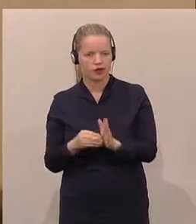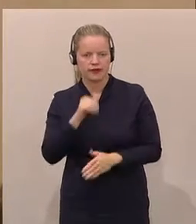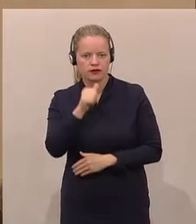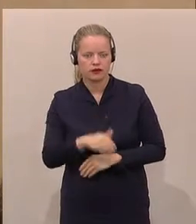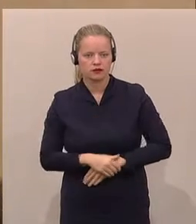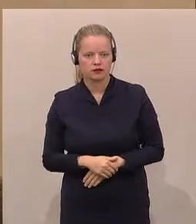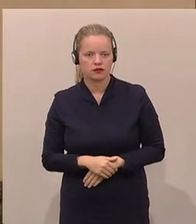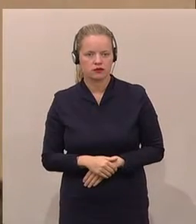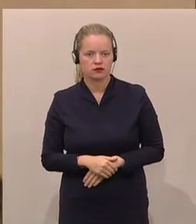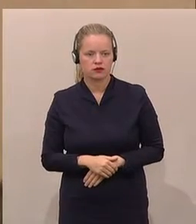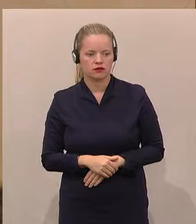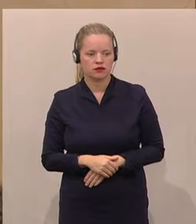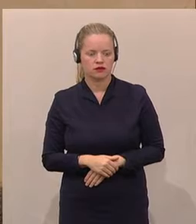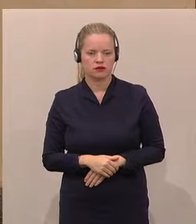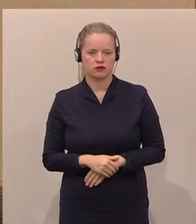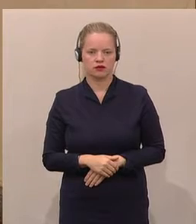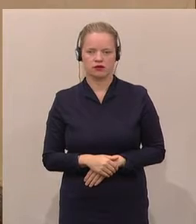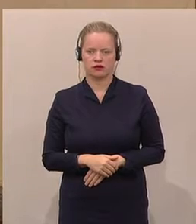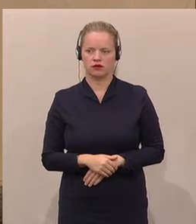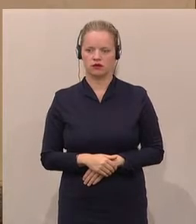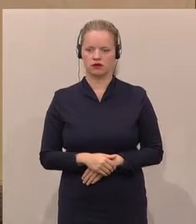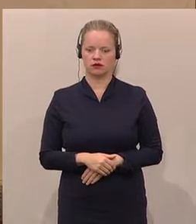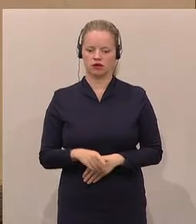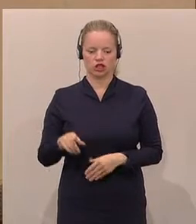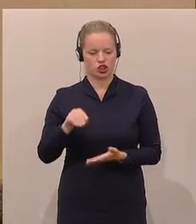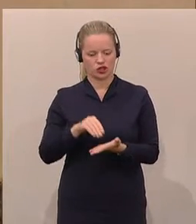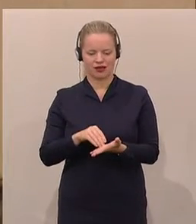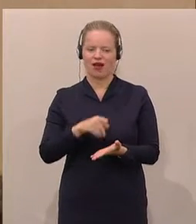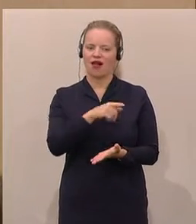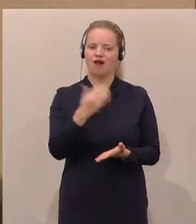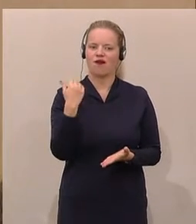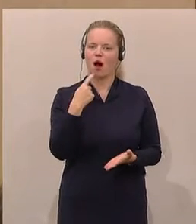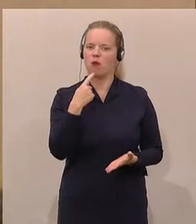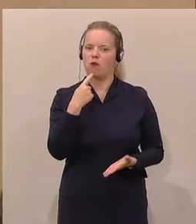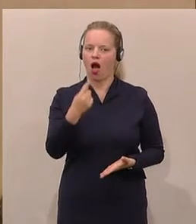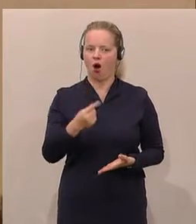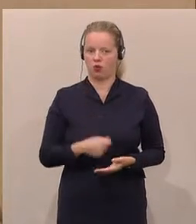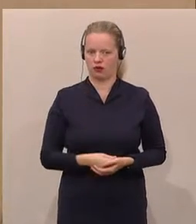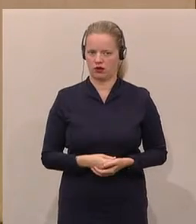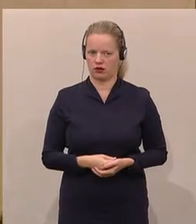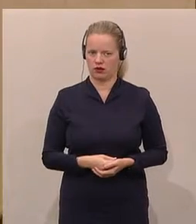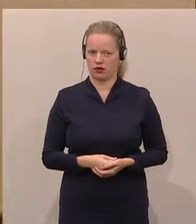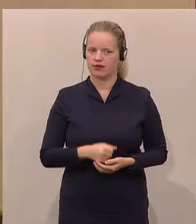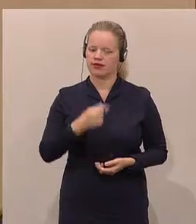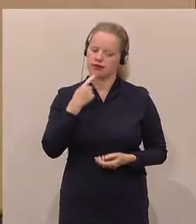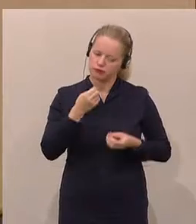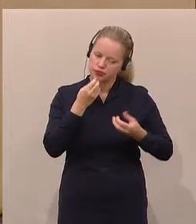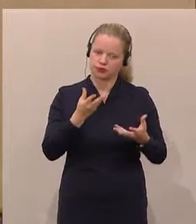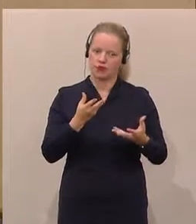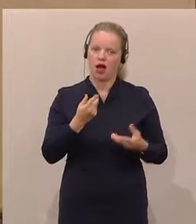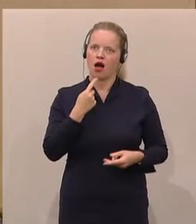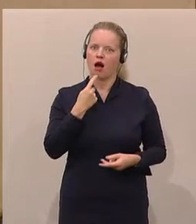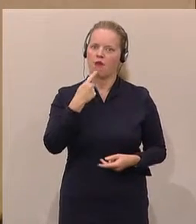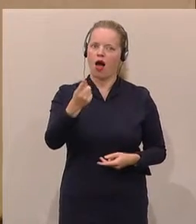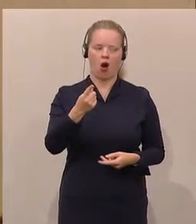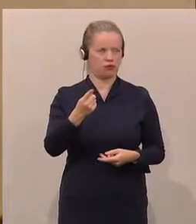mehrfach gesagt hat. Es steht drin, er hat es wieder mehrfach behauptet. Er hat eine Behauptung aufgestellt und wir wissen eh alle, was das heißt,